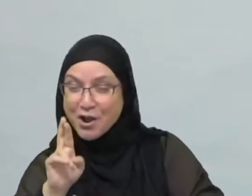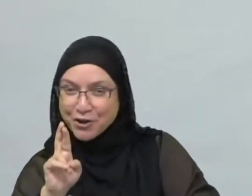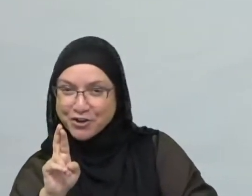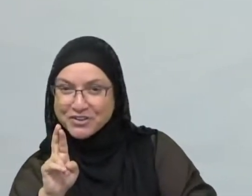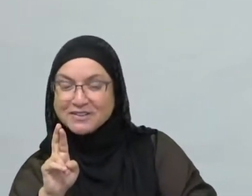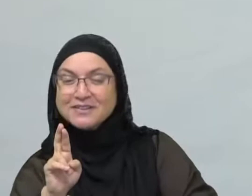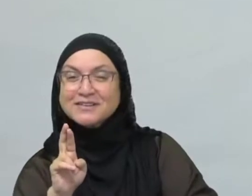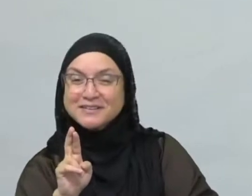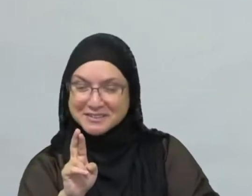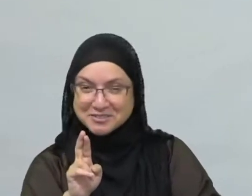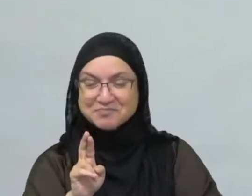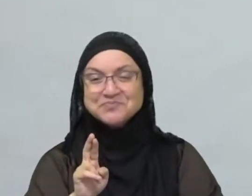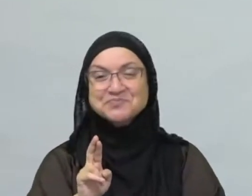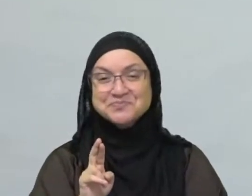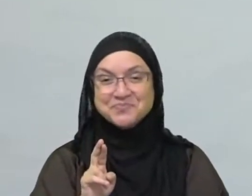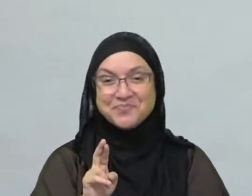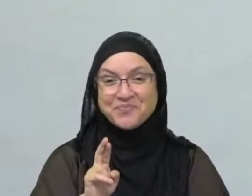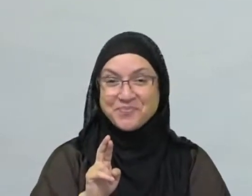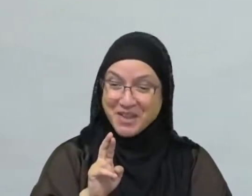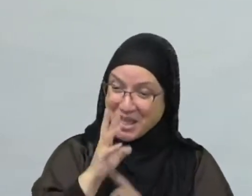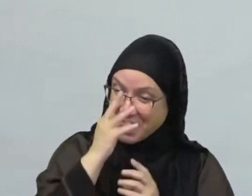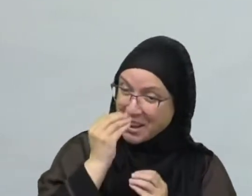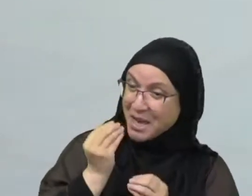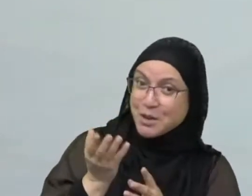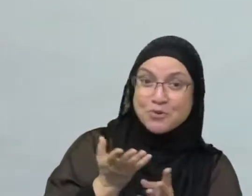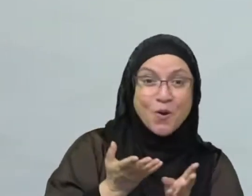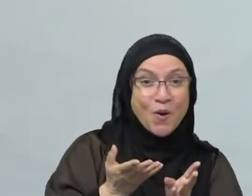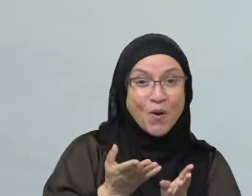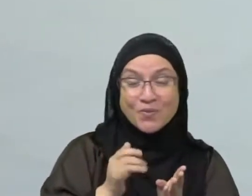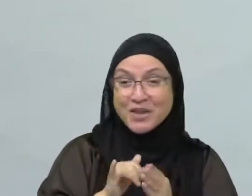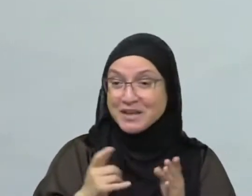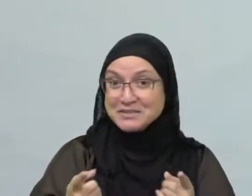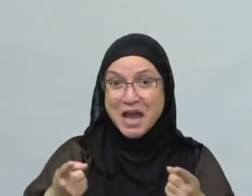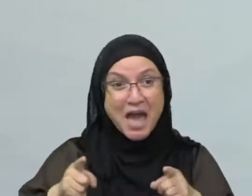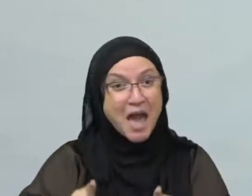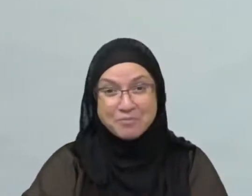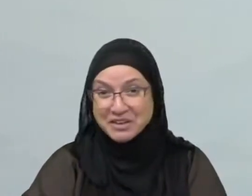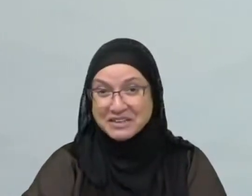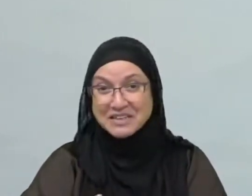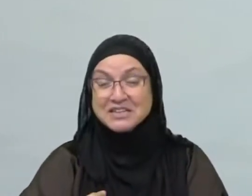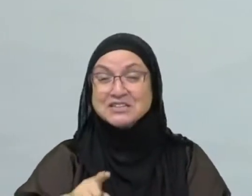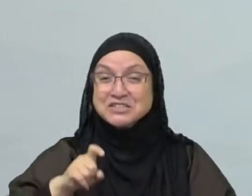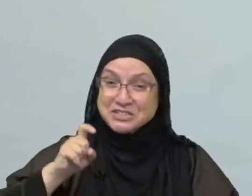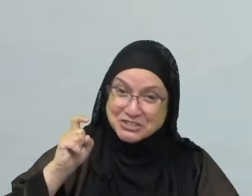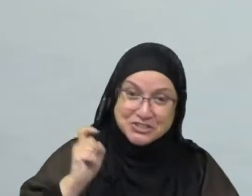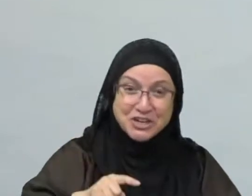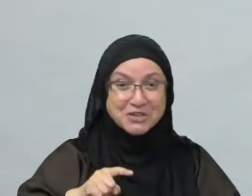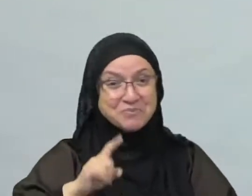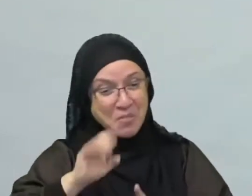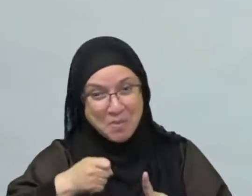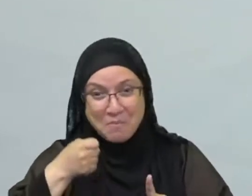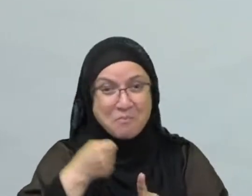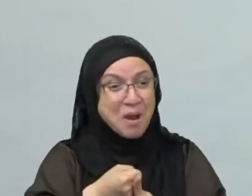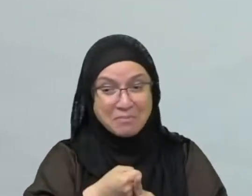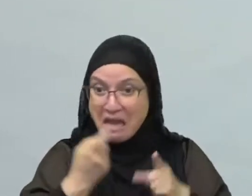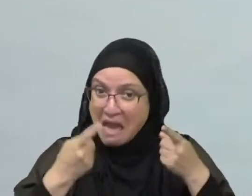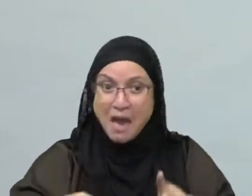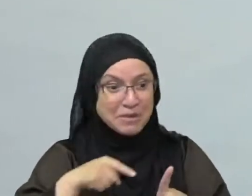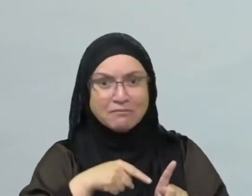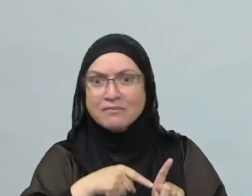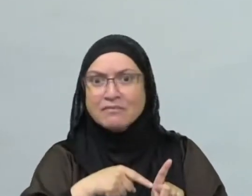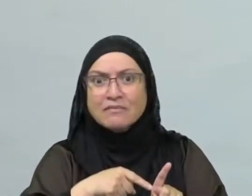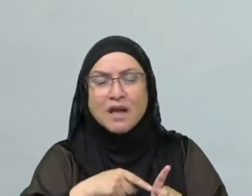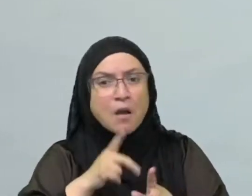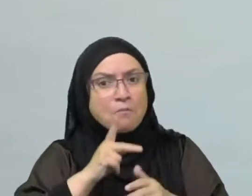been struck. Does the Prophet ﷺ and Abu Bakr and Umar need time to process what has happened so that they can respond? No,